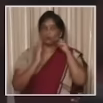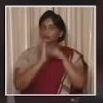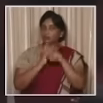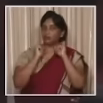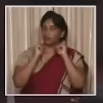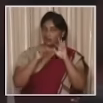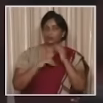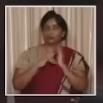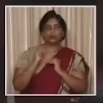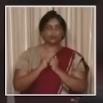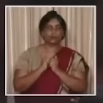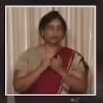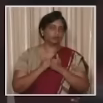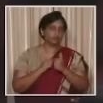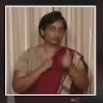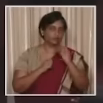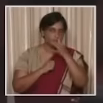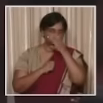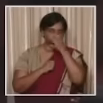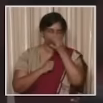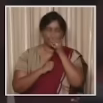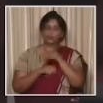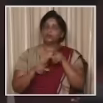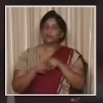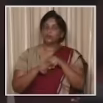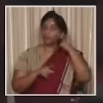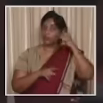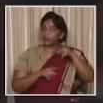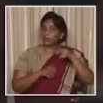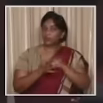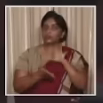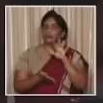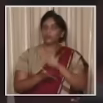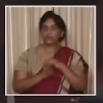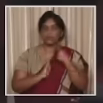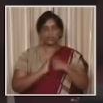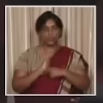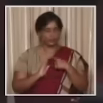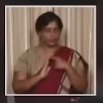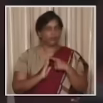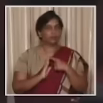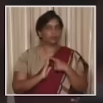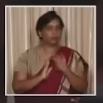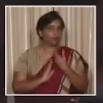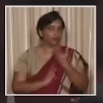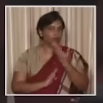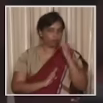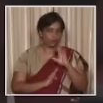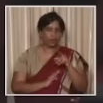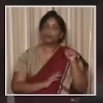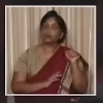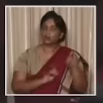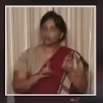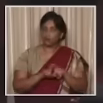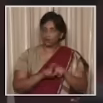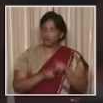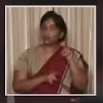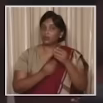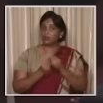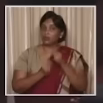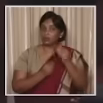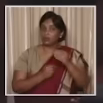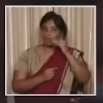භාවයක් තියෙන ක්‍රමවේදයක් අපි අනුගමනය කරනවා කියලා. ඒ විශ්වාසය තහවුරු කරන්න ශ්‍රී ලංකාවට පුළුවන් වුණා. ඒ වගේම එතුමා ලබා